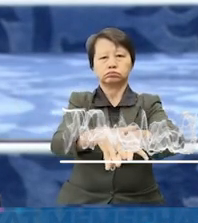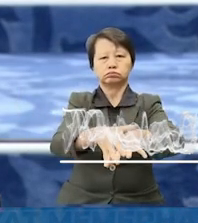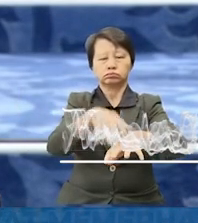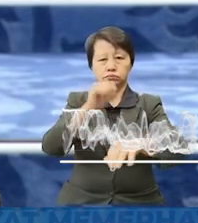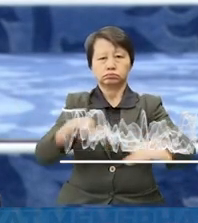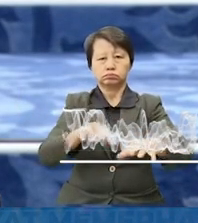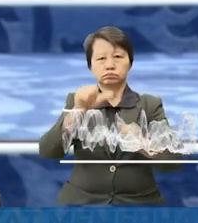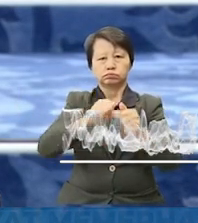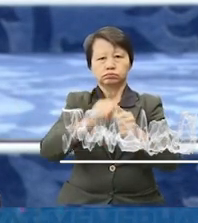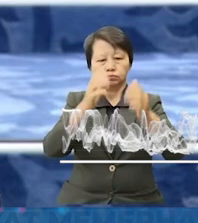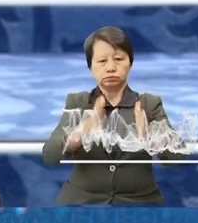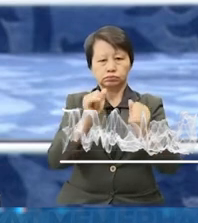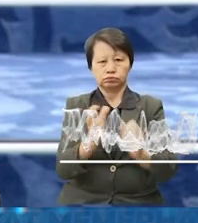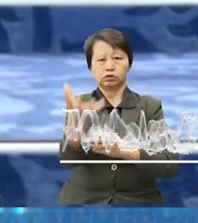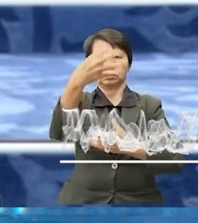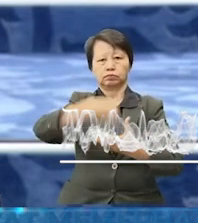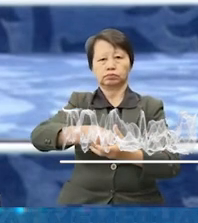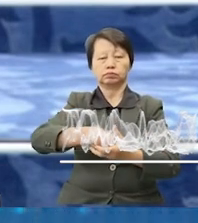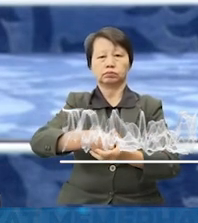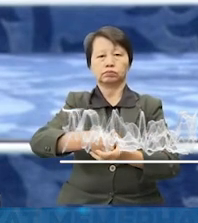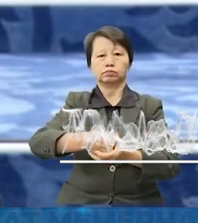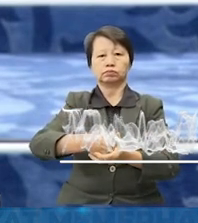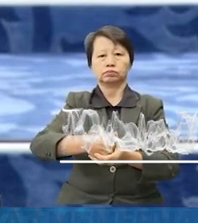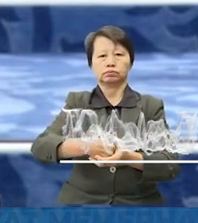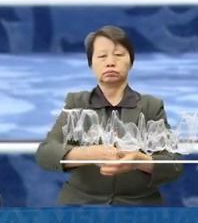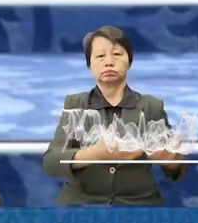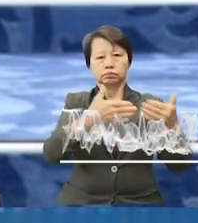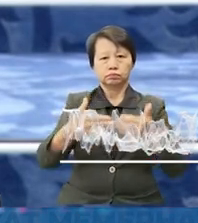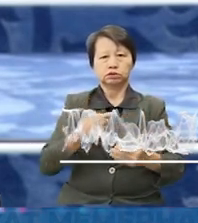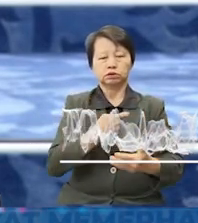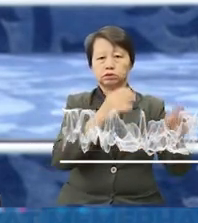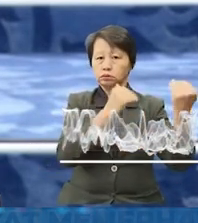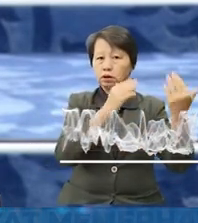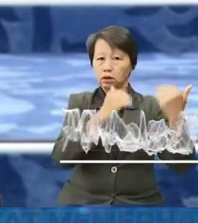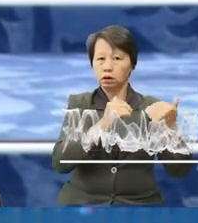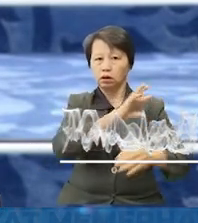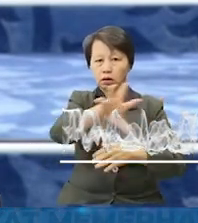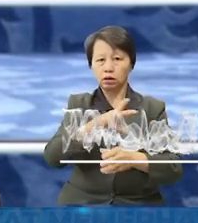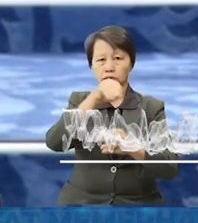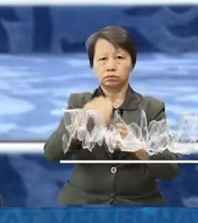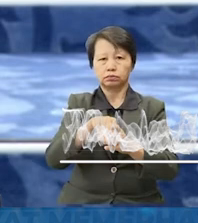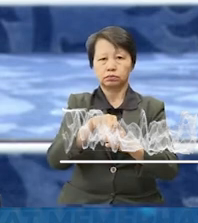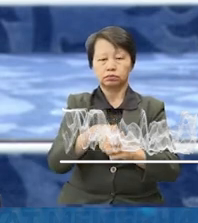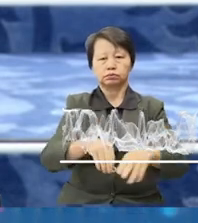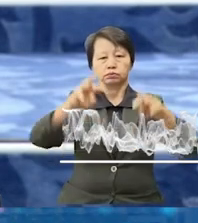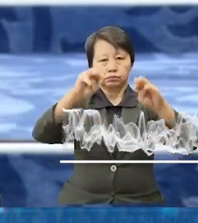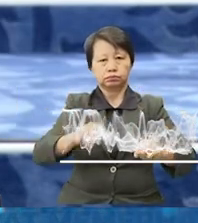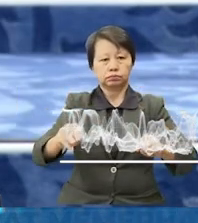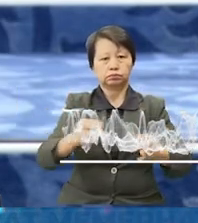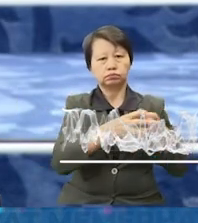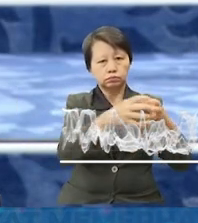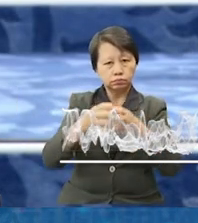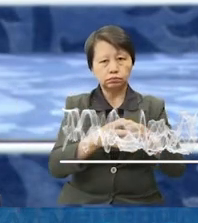chants which everyone can join in. Dia sambung, "We were hoping to be inclusive in our humanitarian